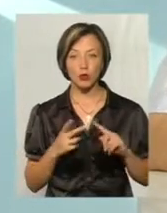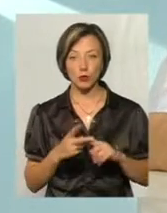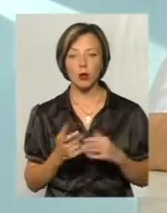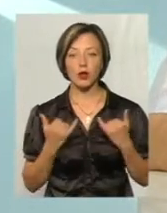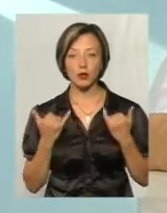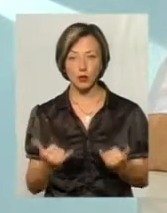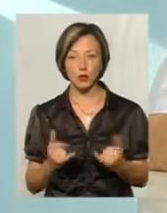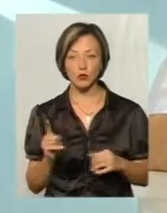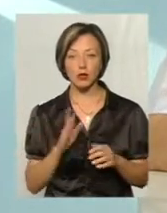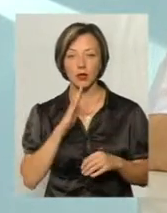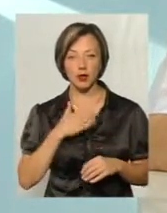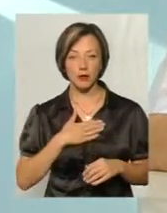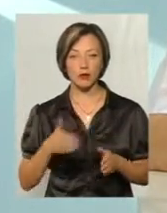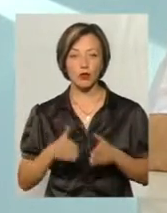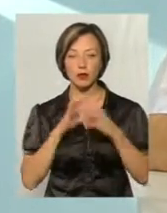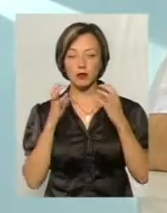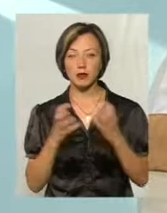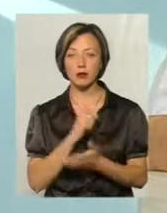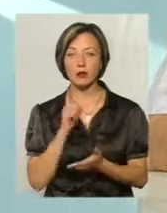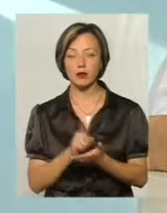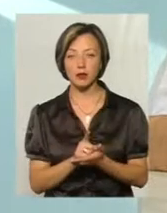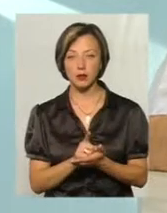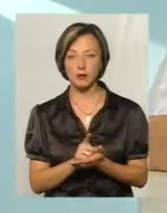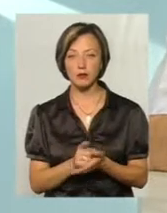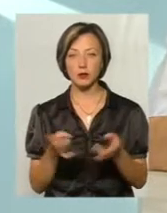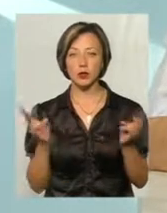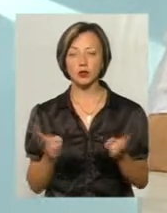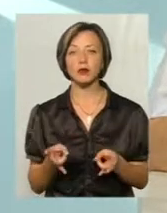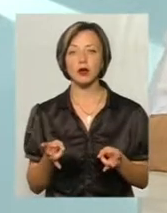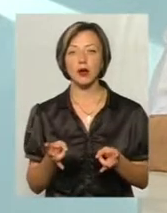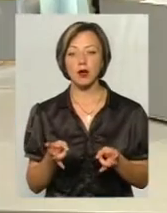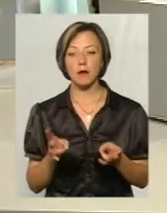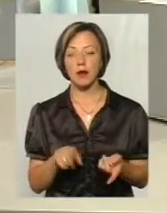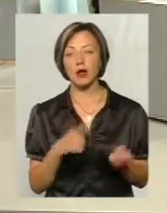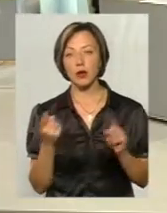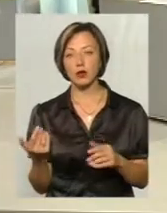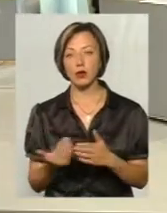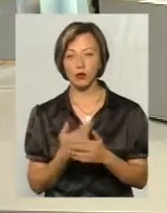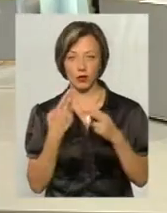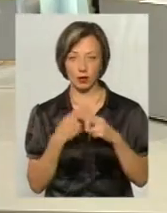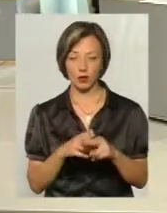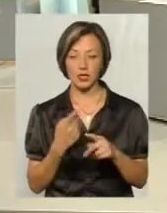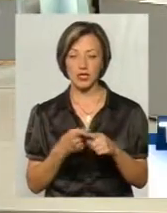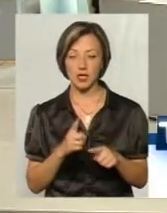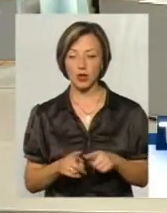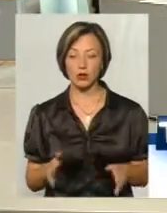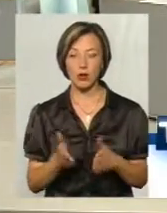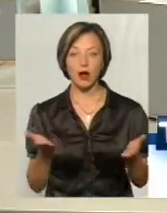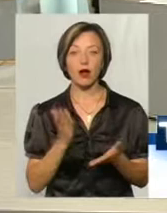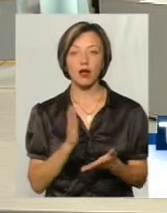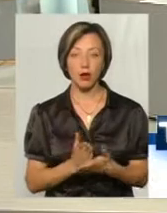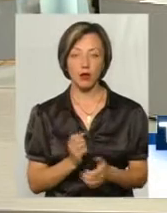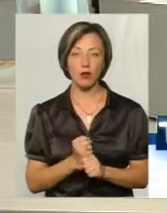того, щоб нам дороги зберегти, ми потрібно вже переходити на нові технології. Тобто оця дорога, яка є,